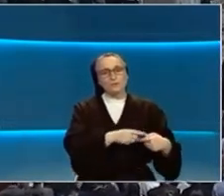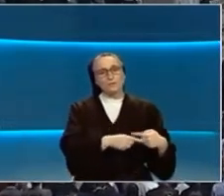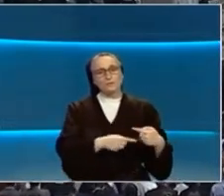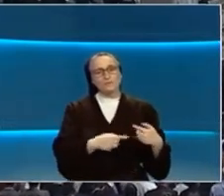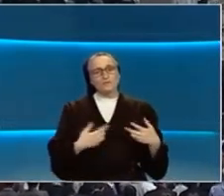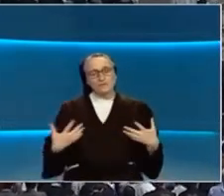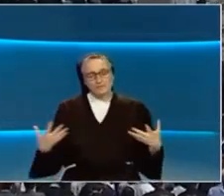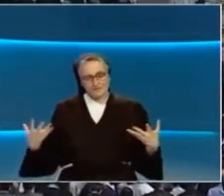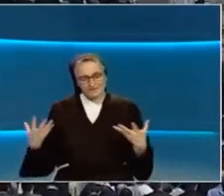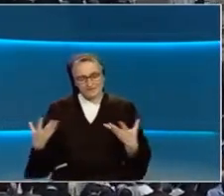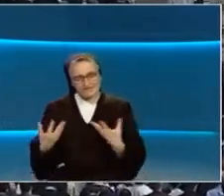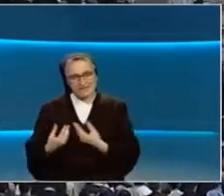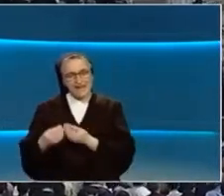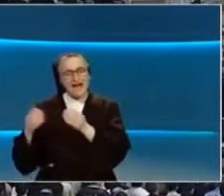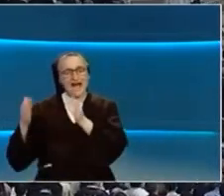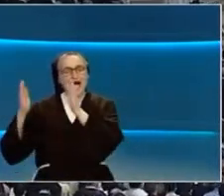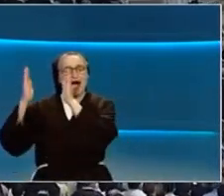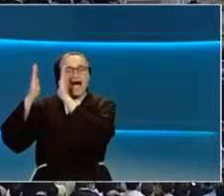saeculorum.